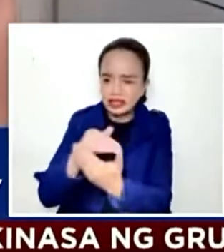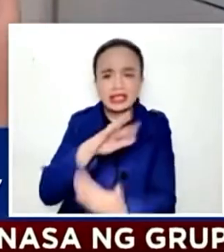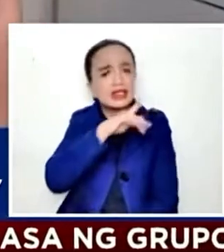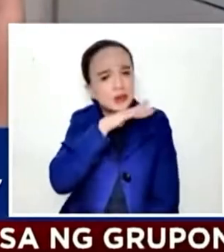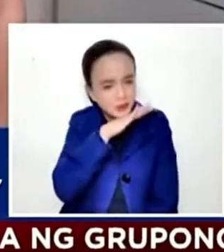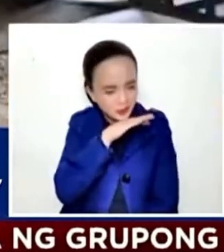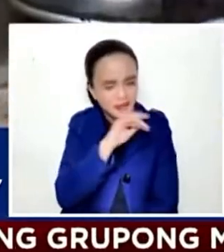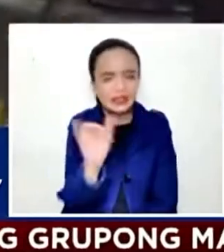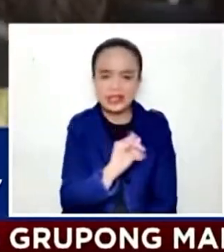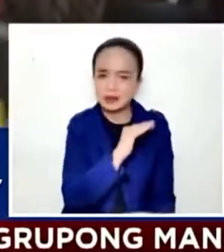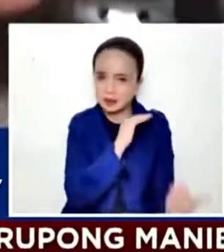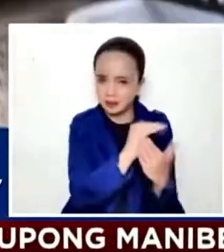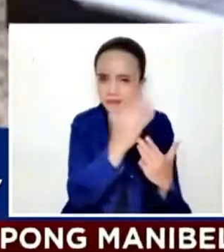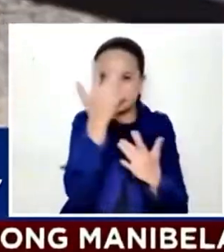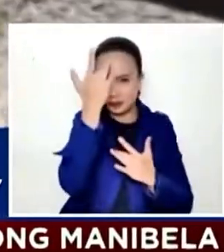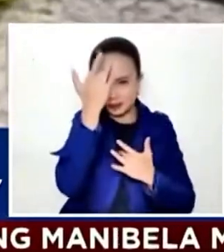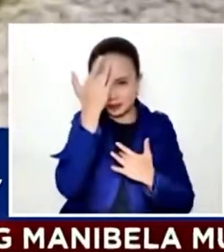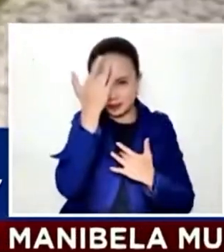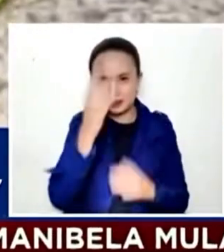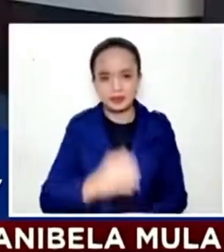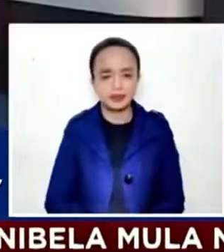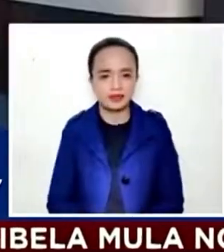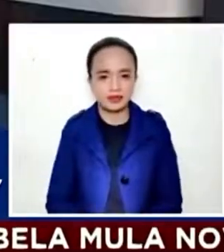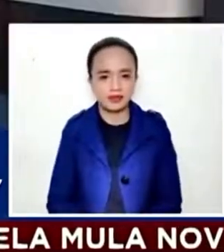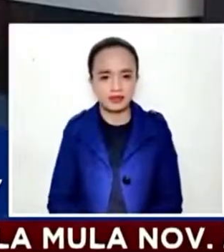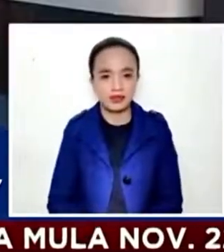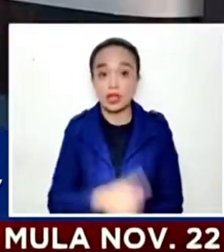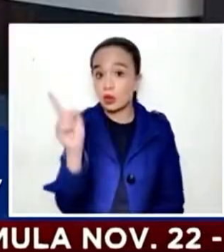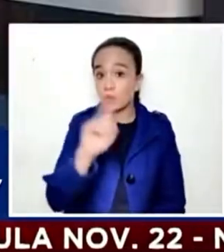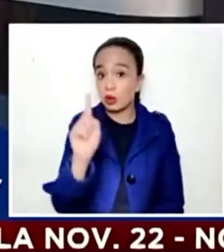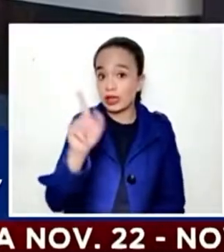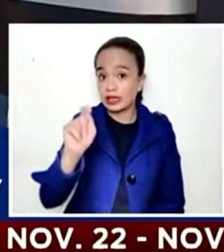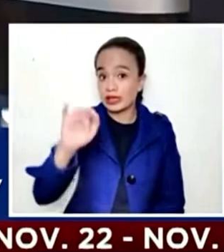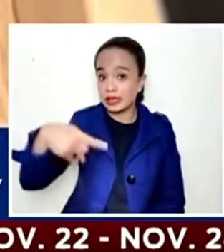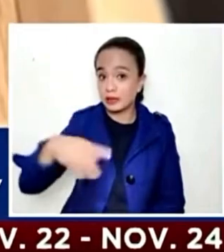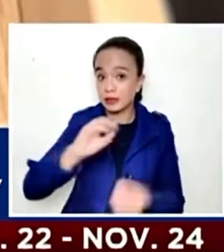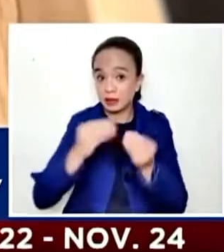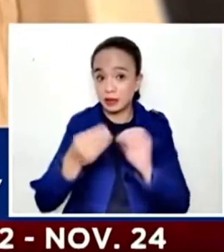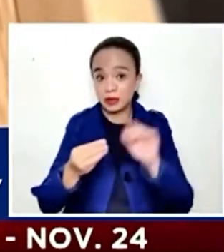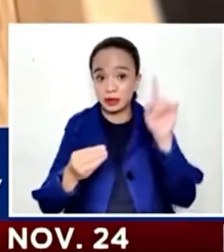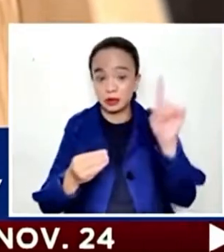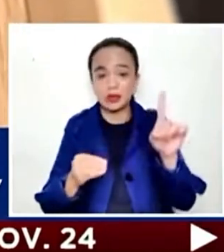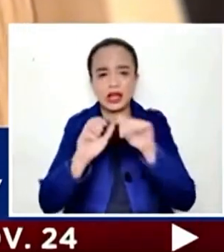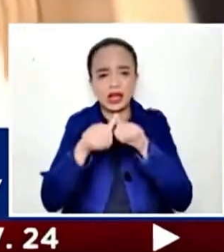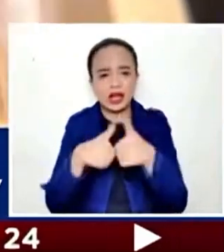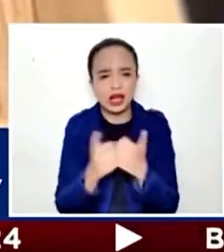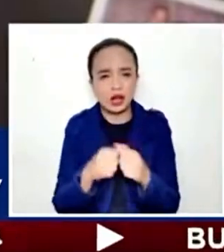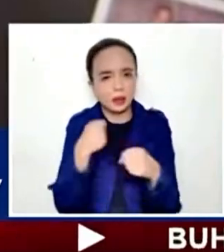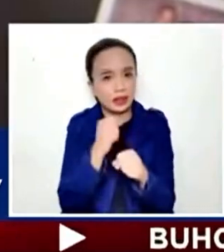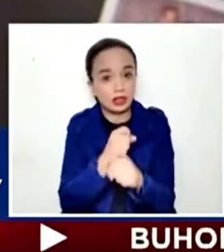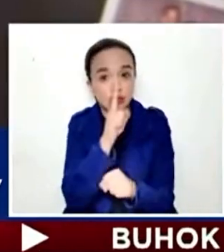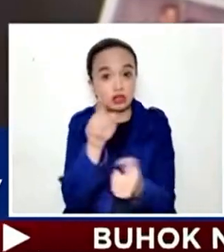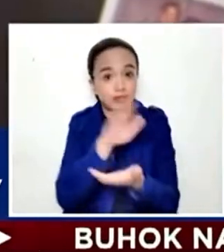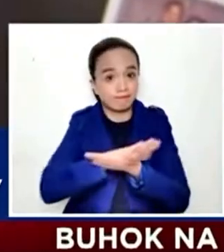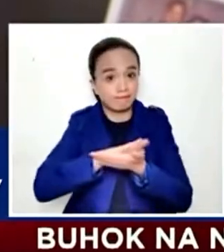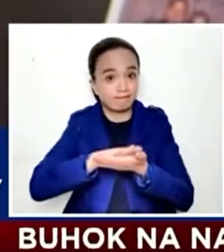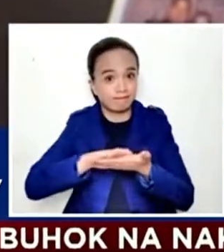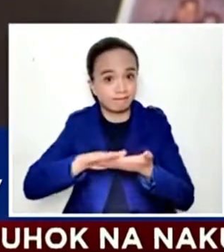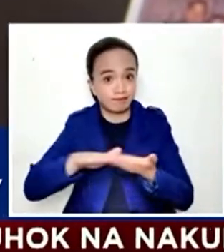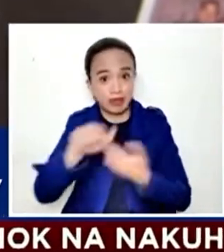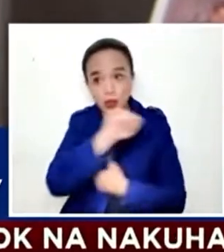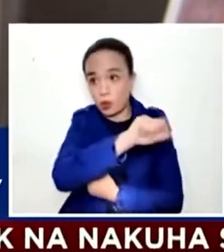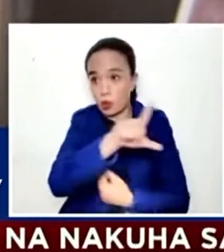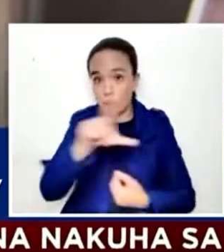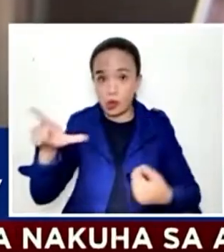din sa sakit. Ang winning discarded tip number 1 ni Christy para masigurong malinis ang bawat bahagi ng